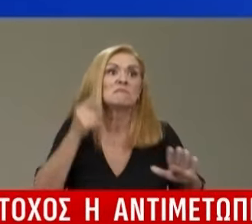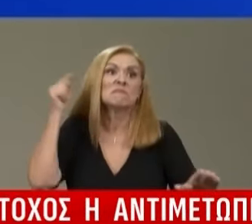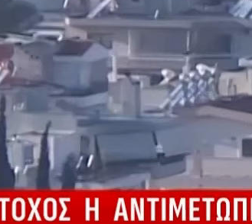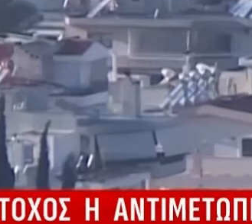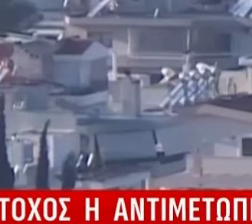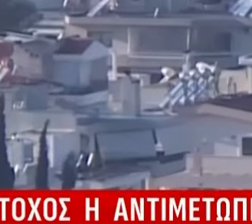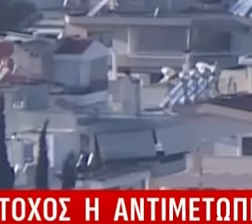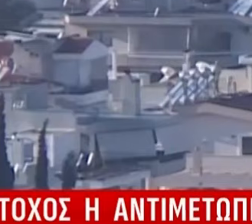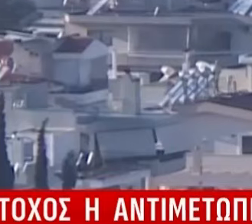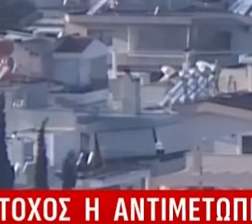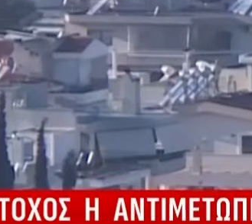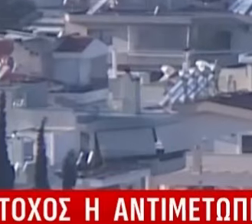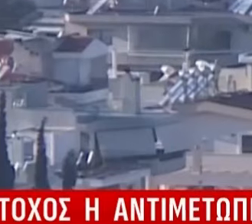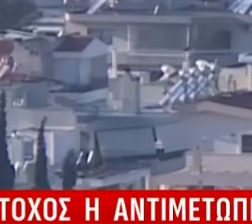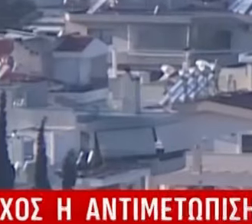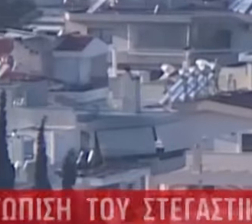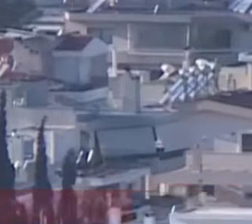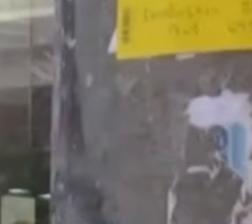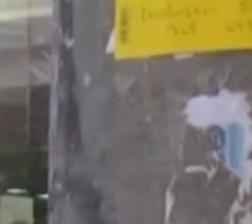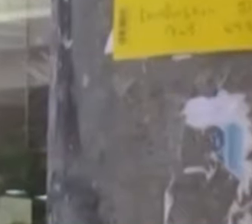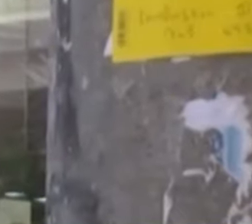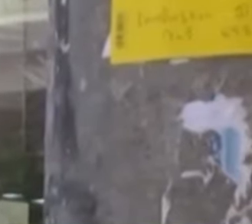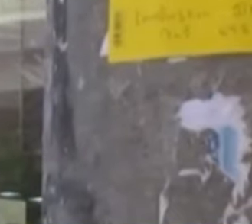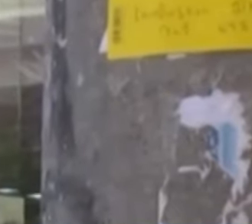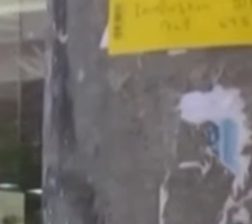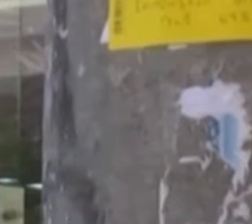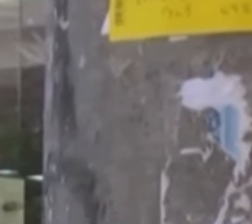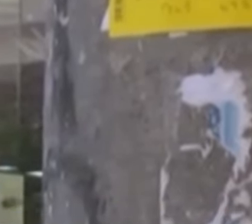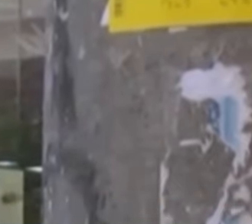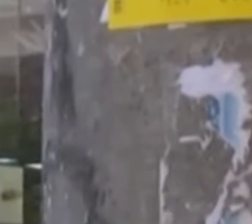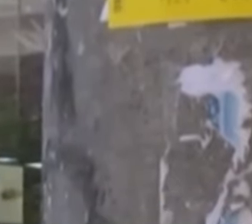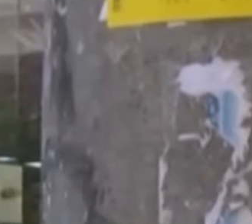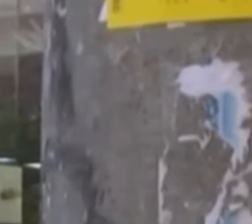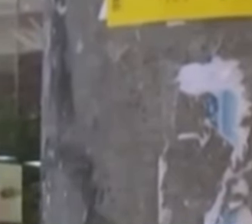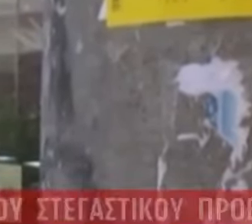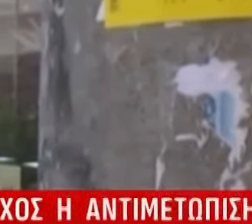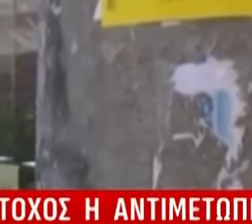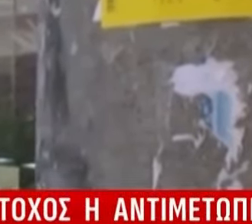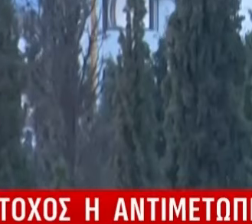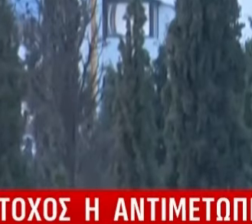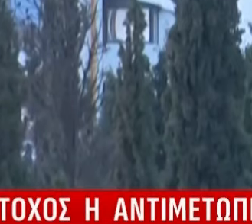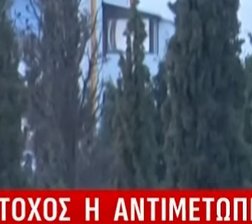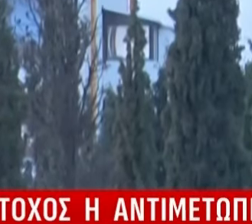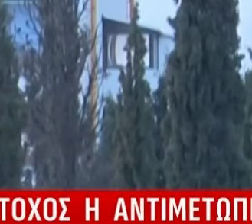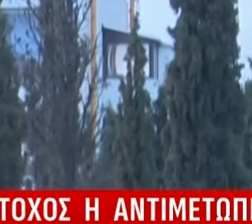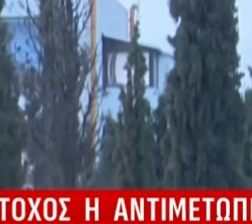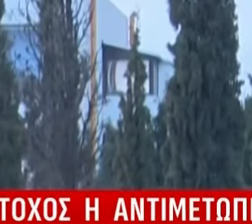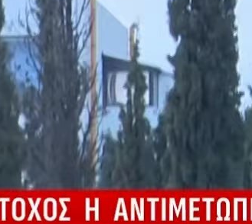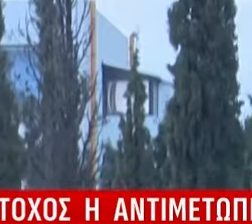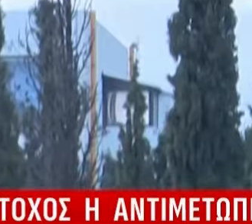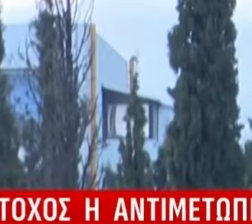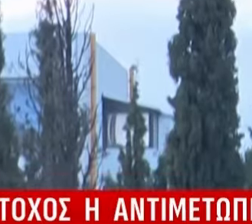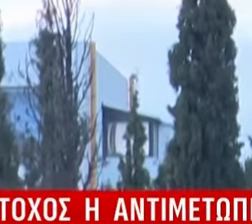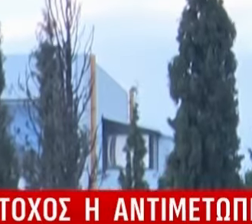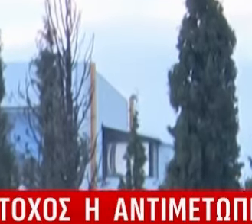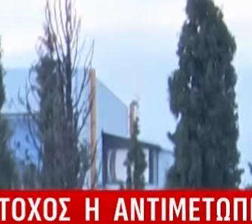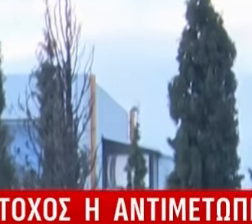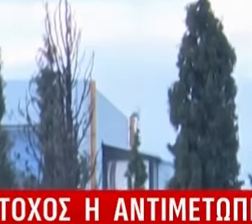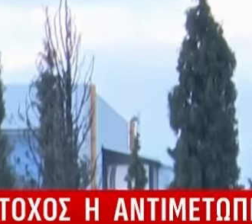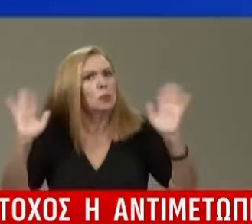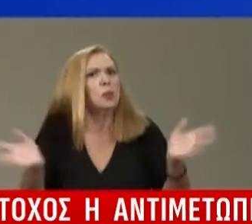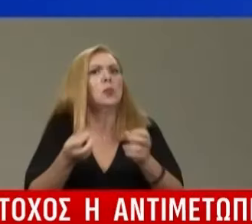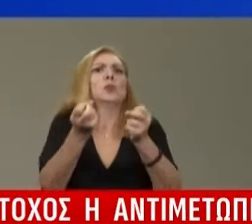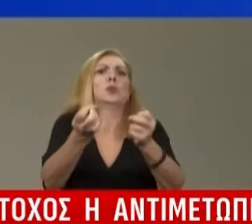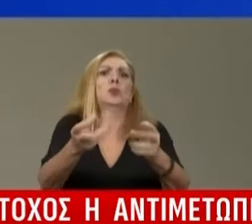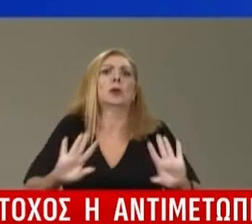νέα κίνητρα προκειμένου οι ιδιοκτήτες να προχωρήσουν στη μακροχρόνια μίσθωση. Μια κίνηση η οποία θα συμβάλλει στην επίλυση του